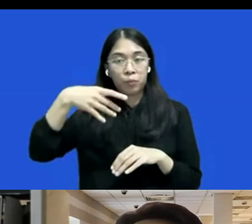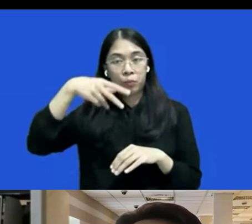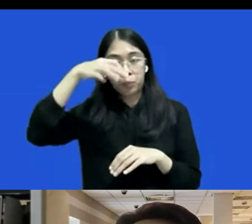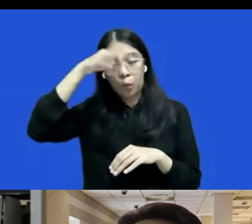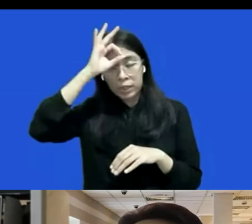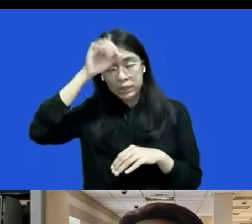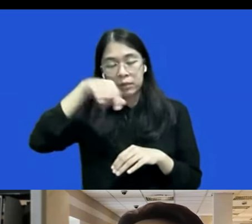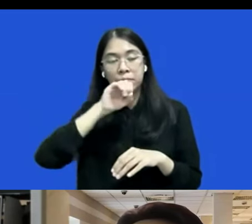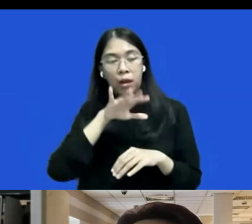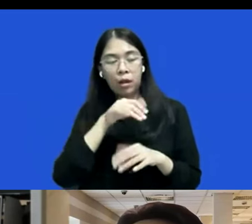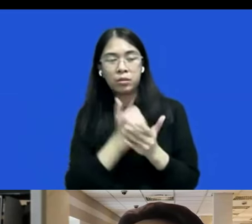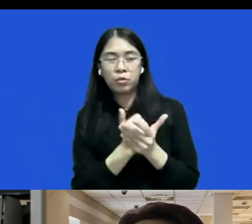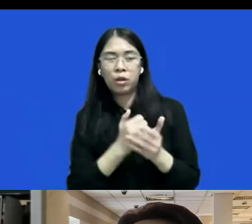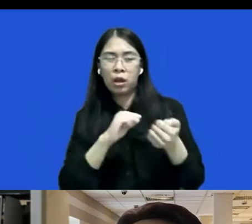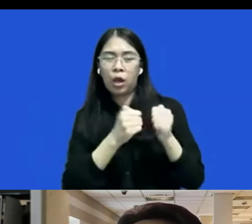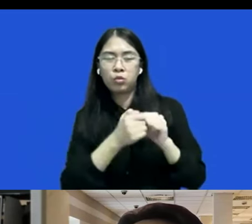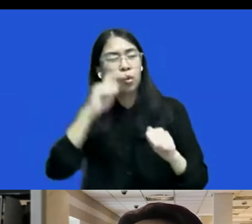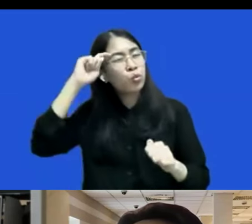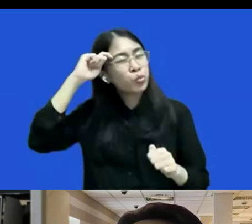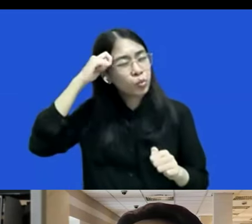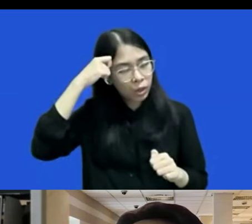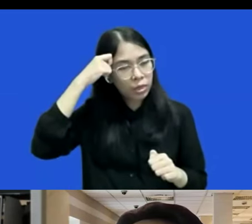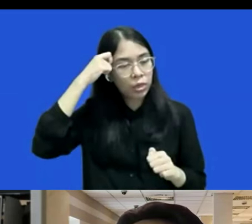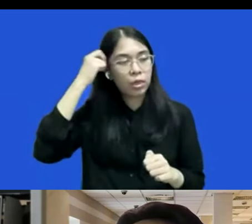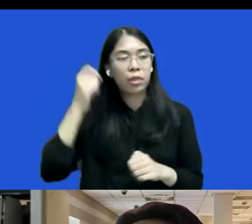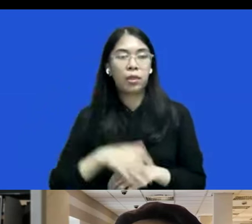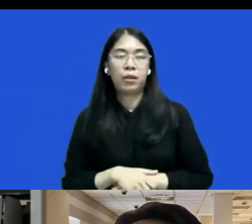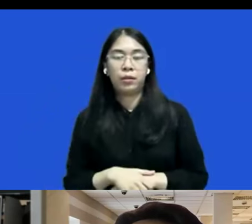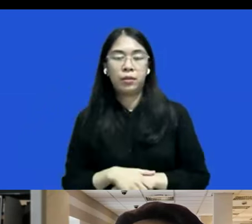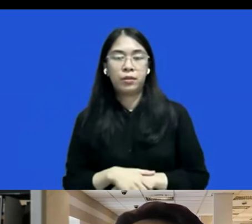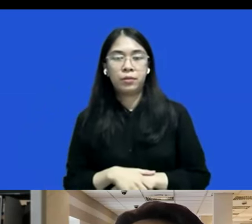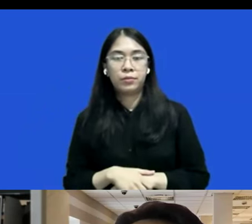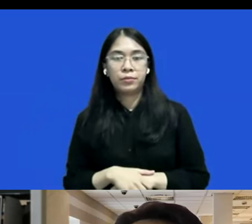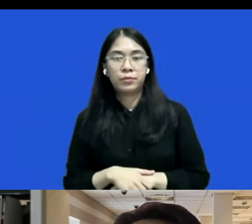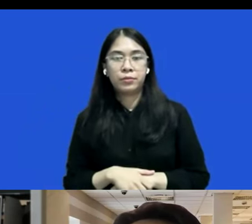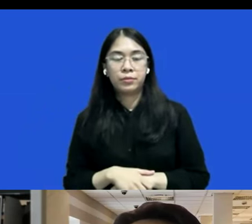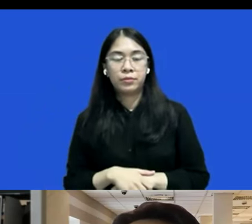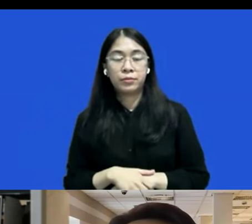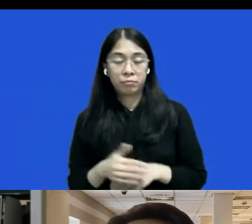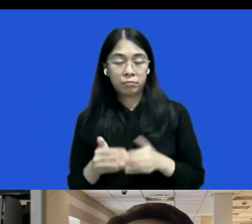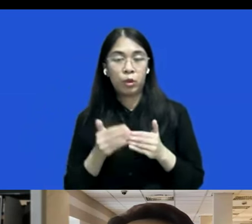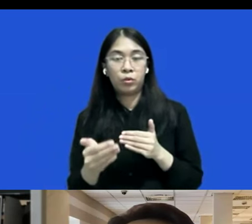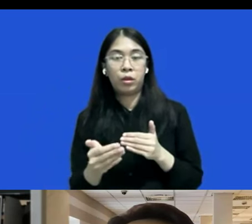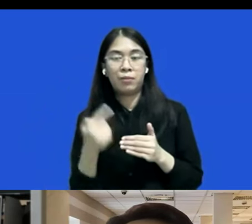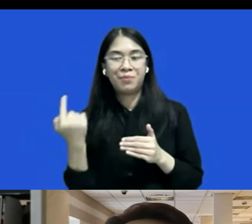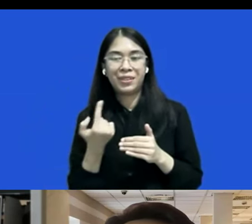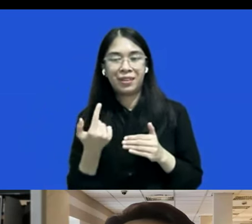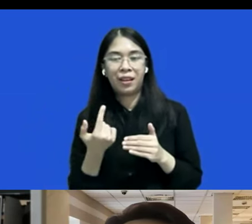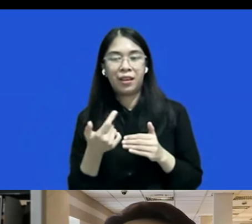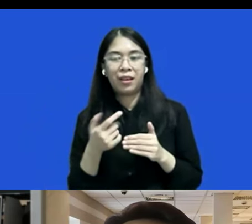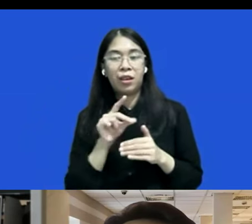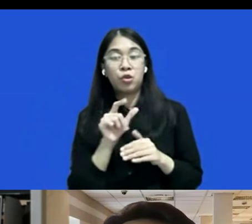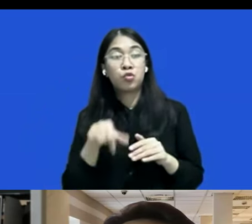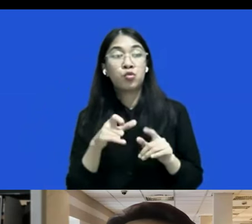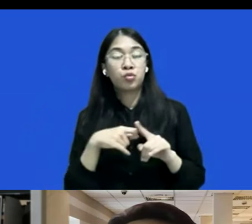bahwa ini kasus yang sangat sulit gitu ya. Ya. Dan kemudian kita merujuk pada perkap